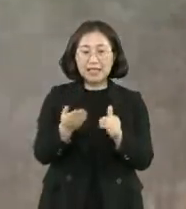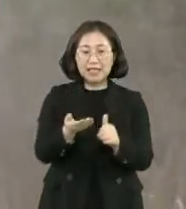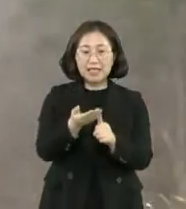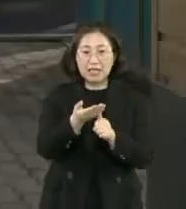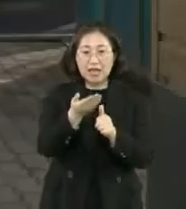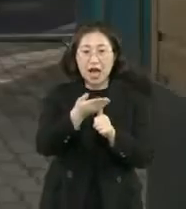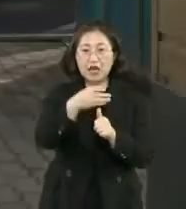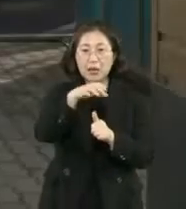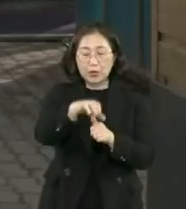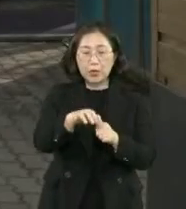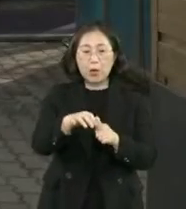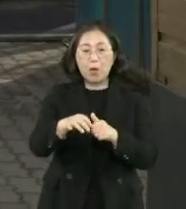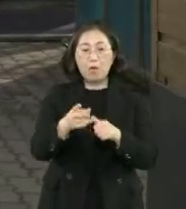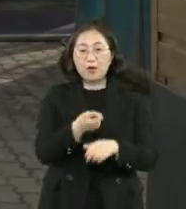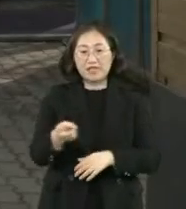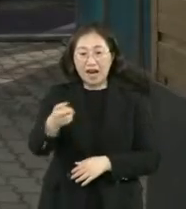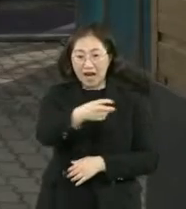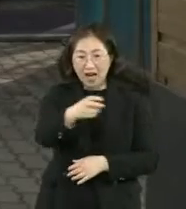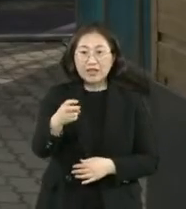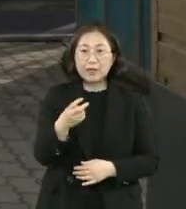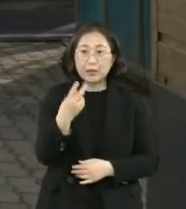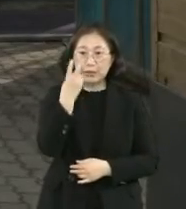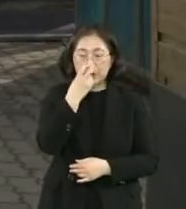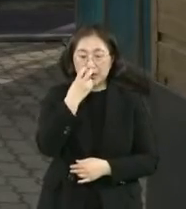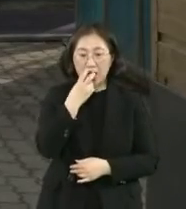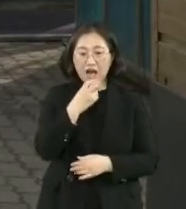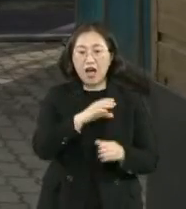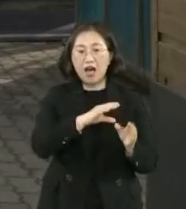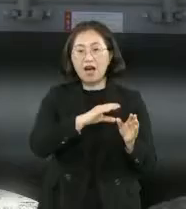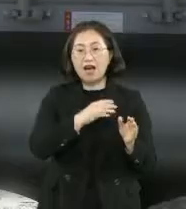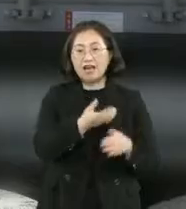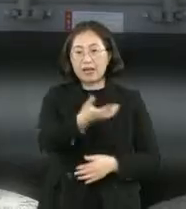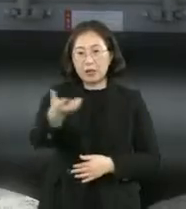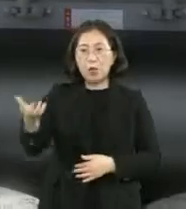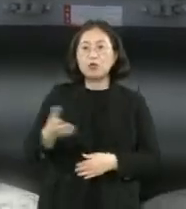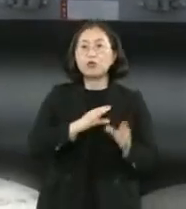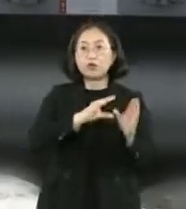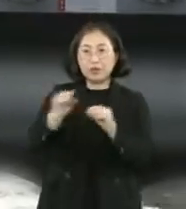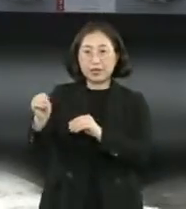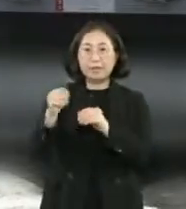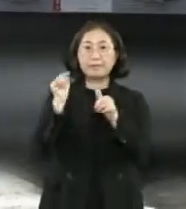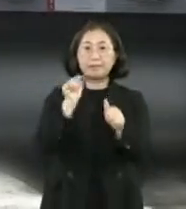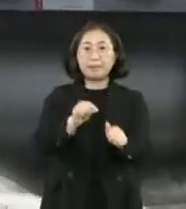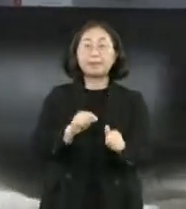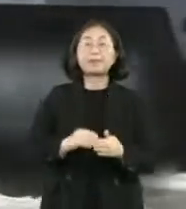축산관련 시설과 사랑 등을 대상으로 일시 이동중지 명령을 내렸습니다